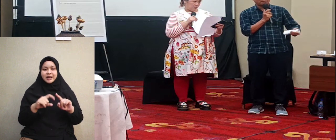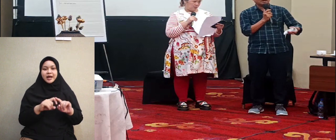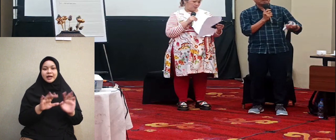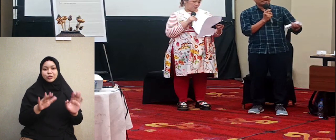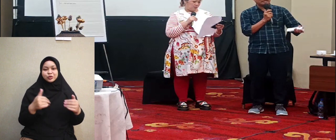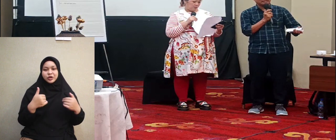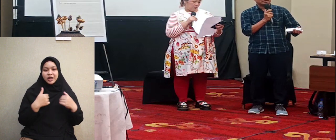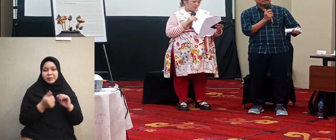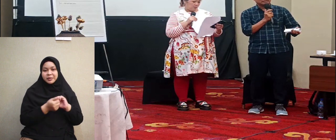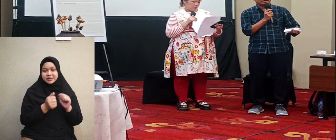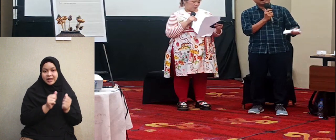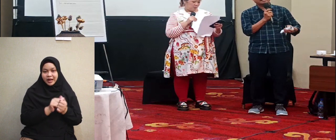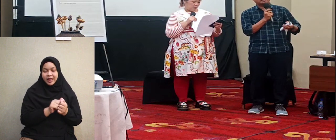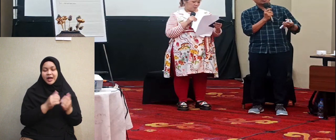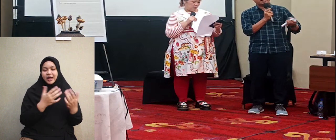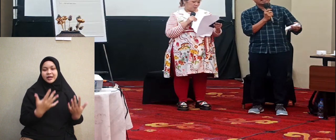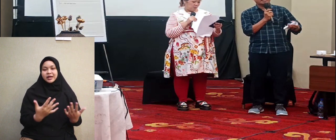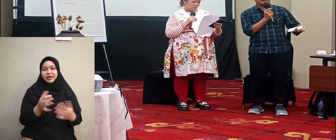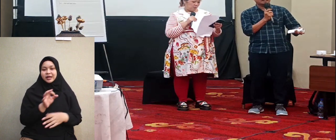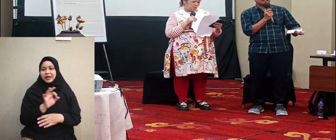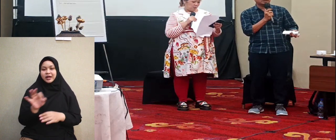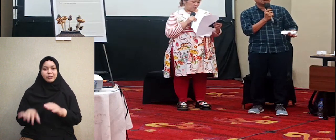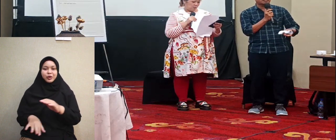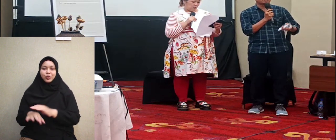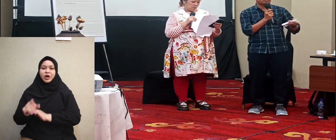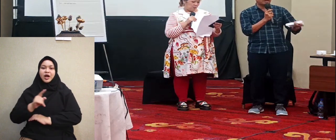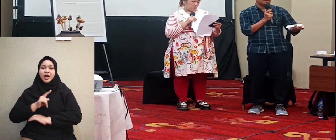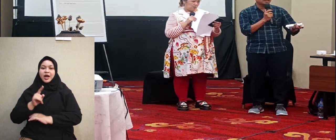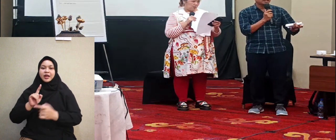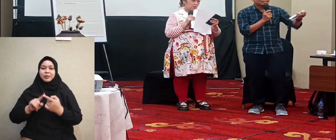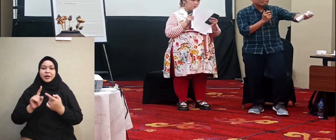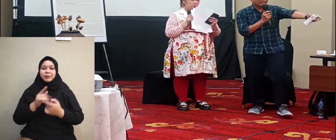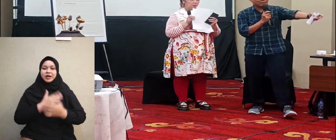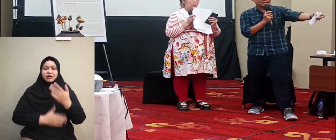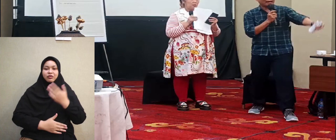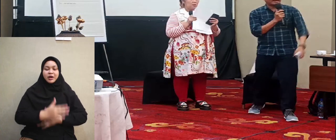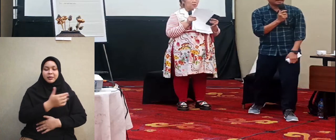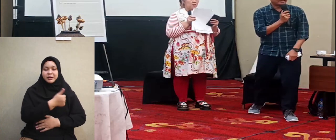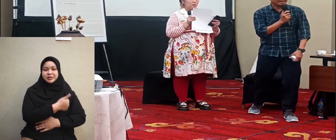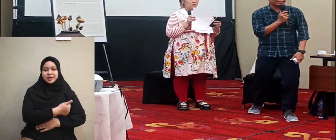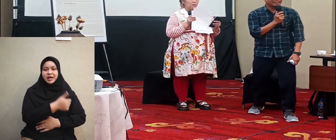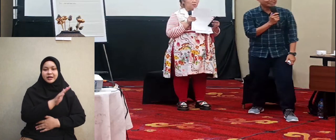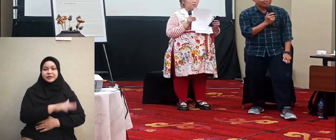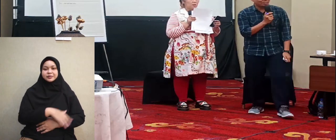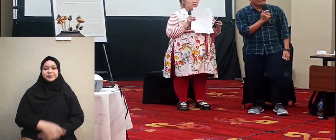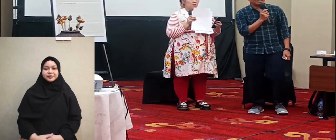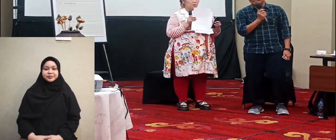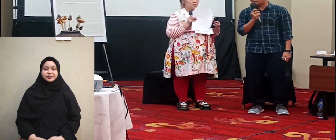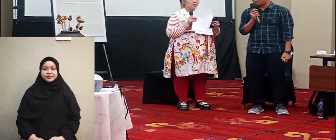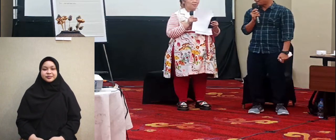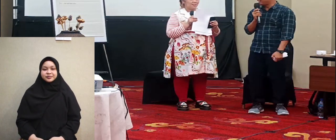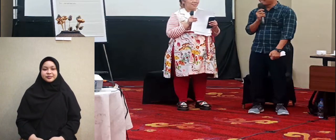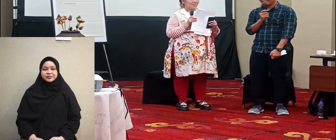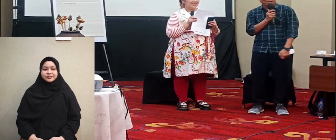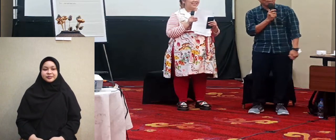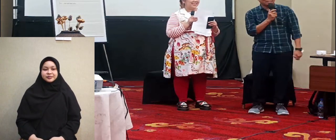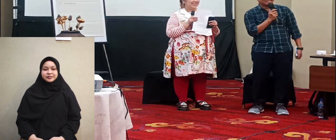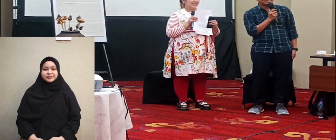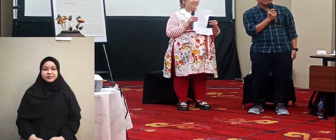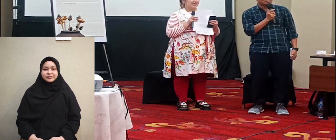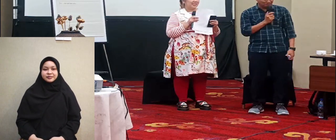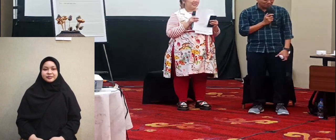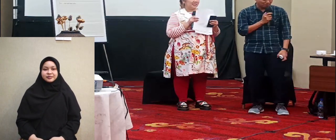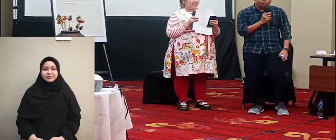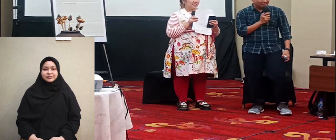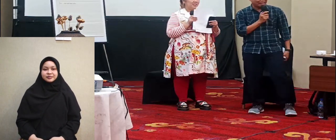berdampak pada tidak dipenuhinya hak-hak teman-teman difabel ya saya persilahkan Daeng dari Makassar jauh ini